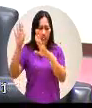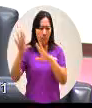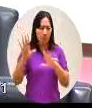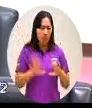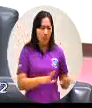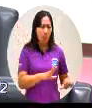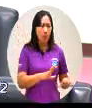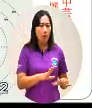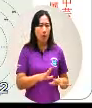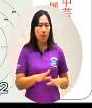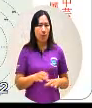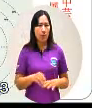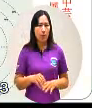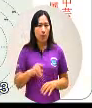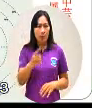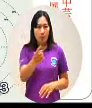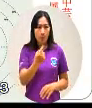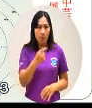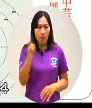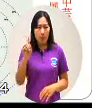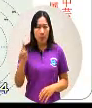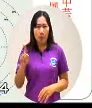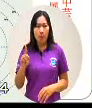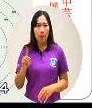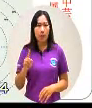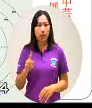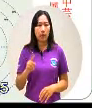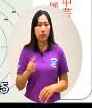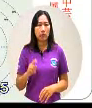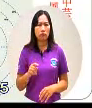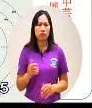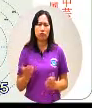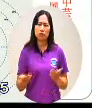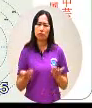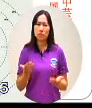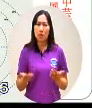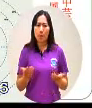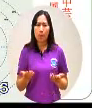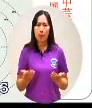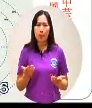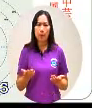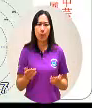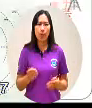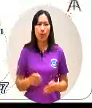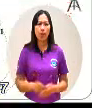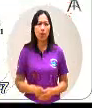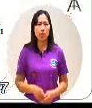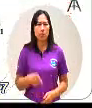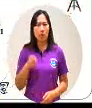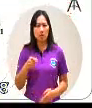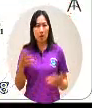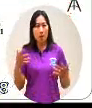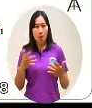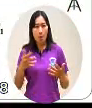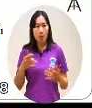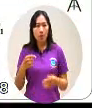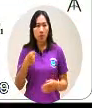月甲过年的九月拢差不多啦。所以讲这个问题哈，咱反映伫这